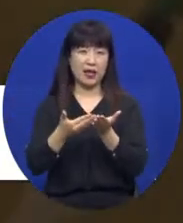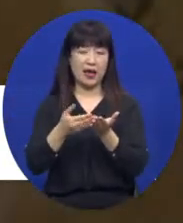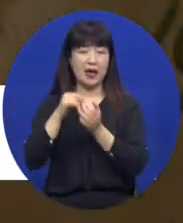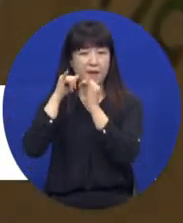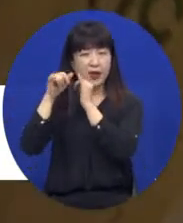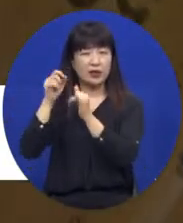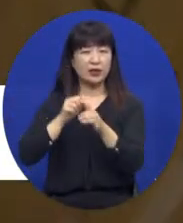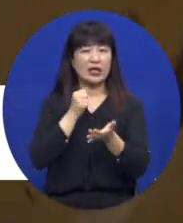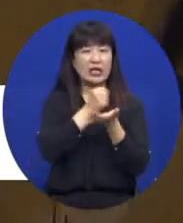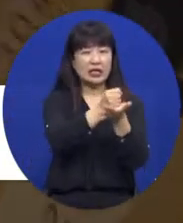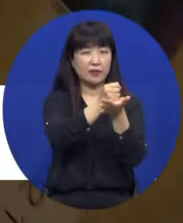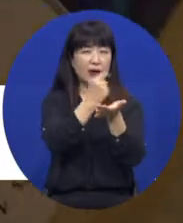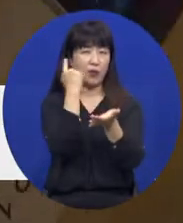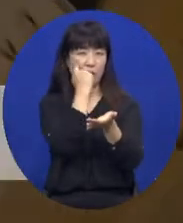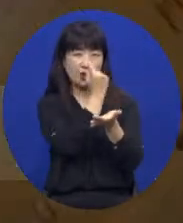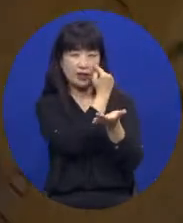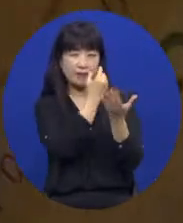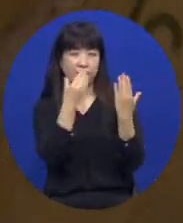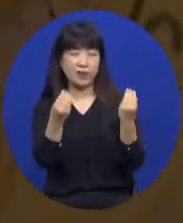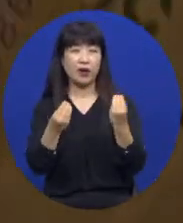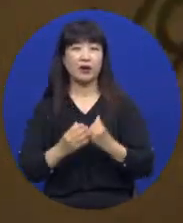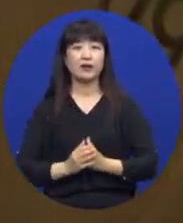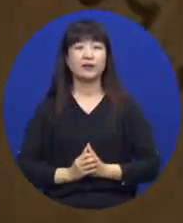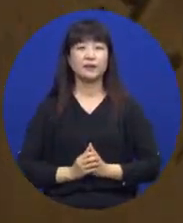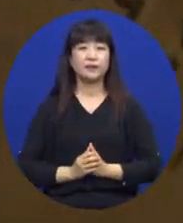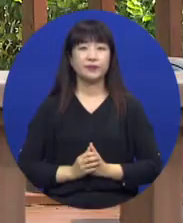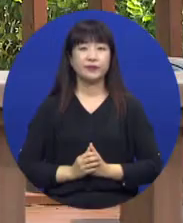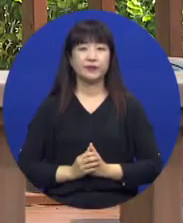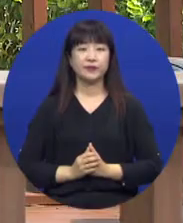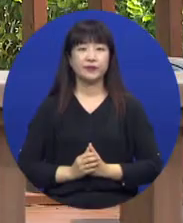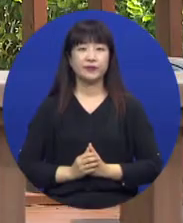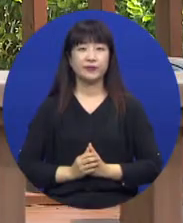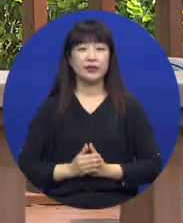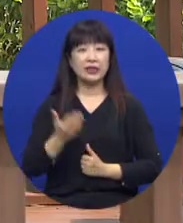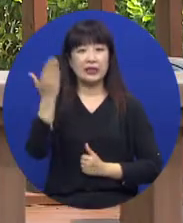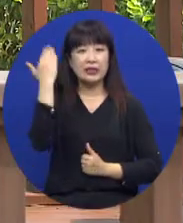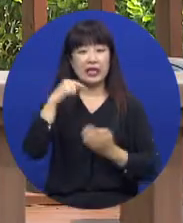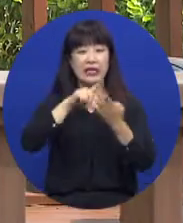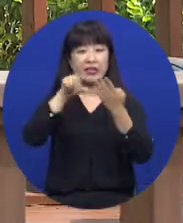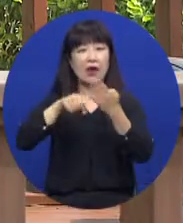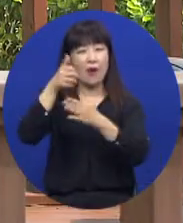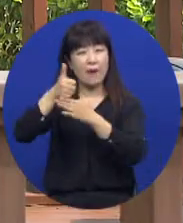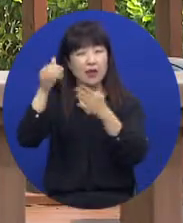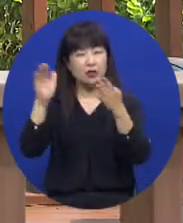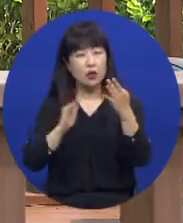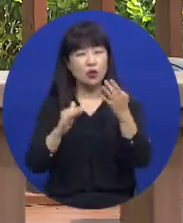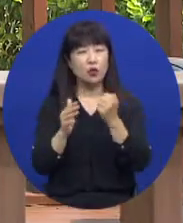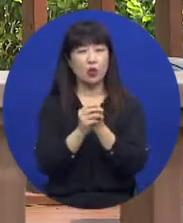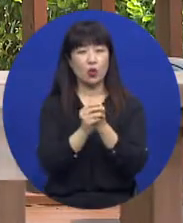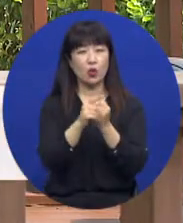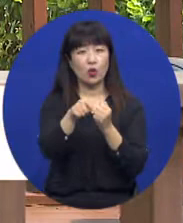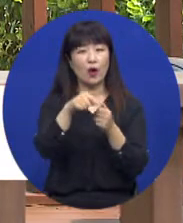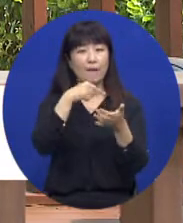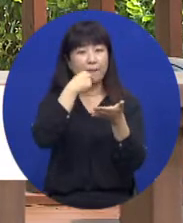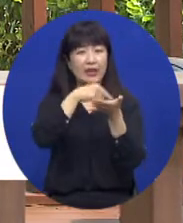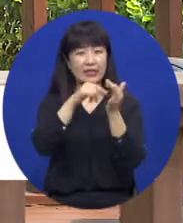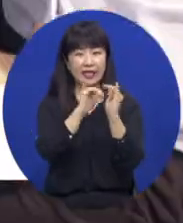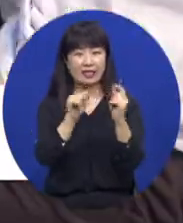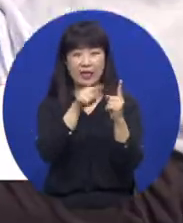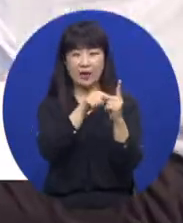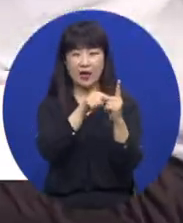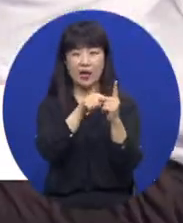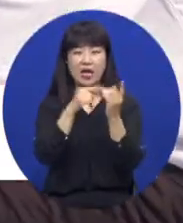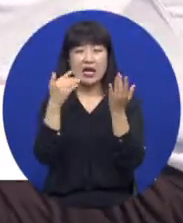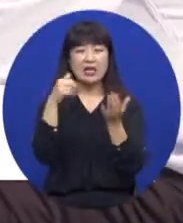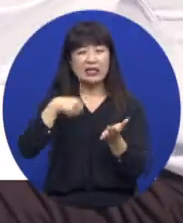피칭 조직의 입금한 것으로 경찰 조사 결과 확인됐습니다 지난달 또 다른 수가 책의 돈을 걷는 피해자 한 명은 자녀의